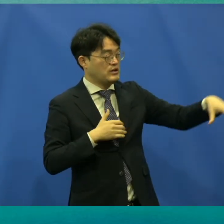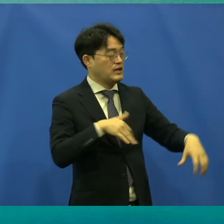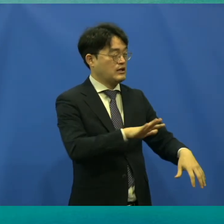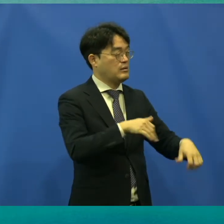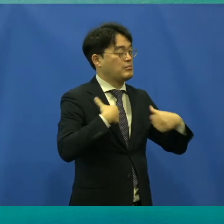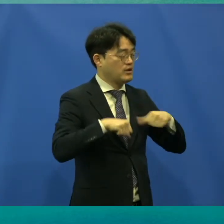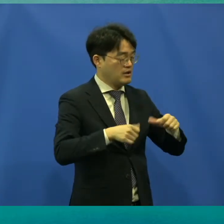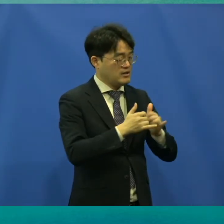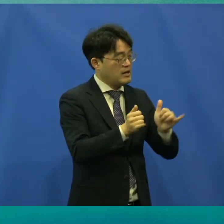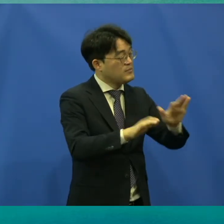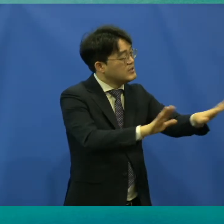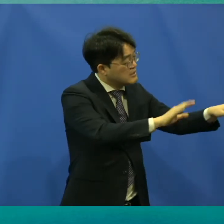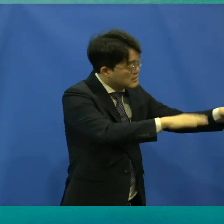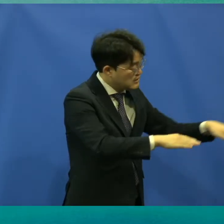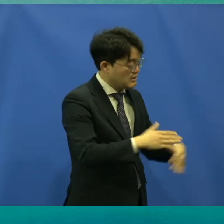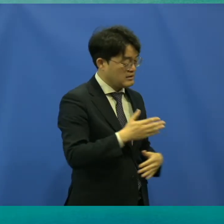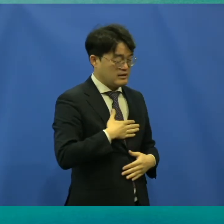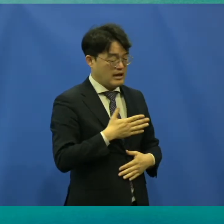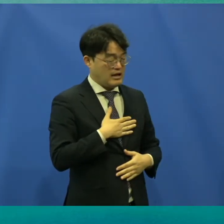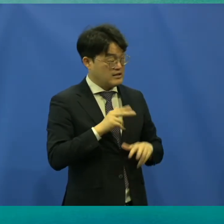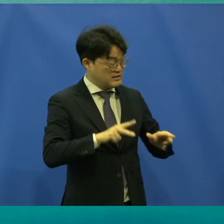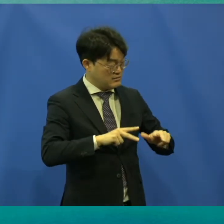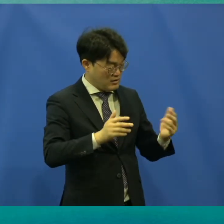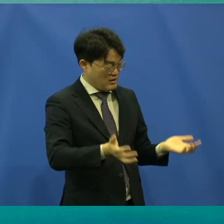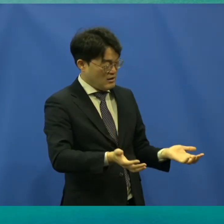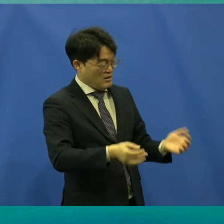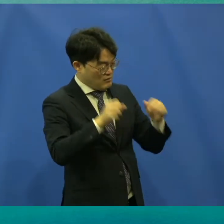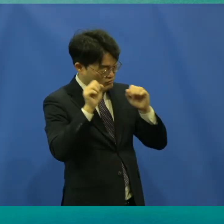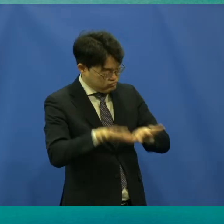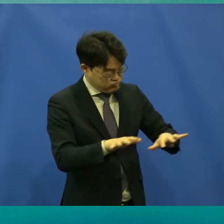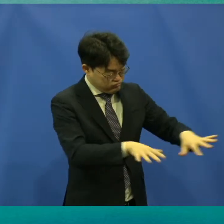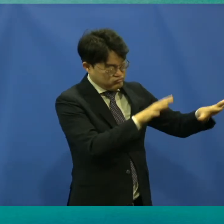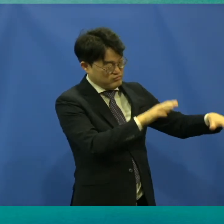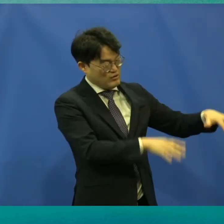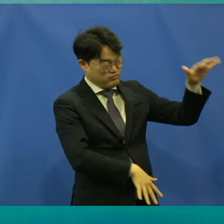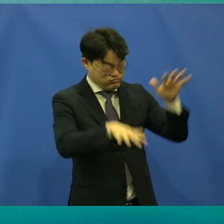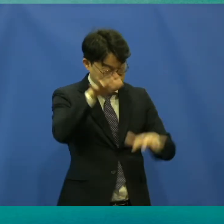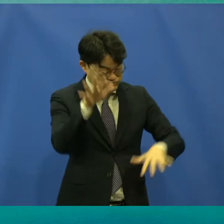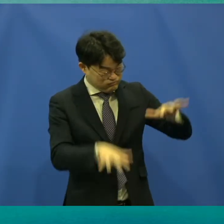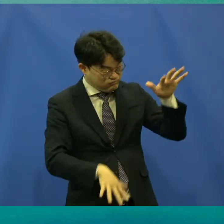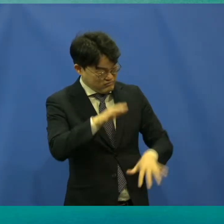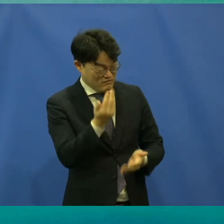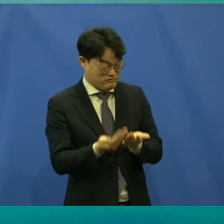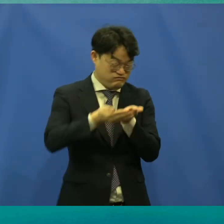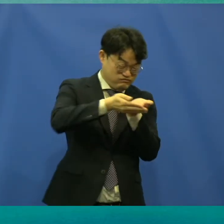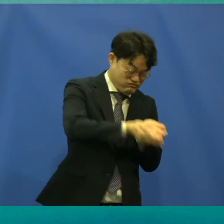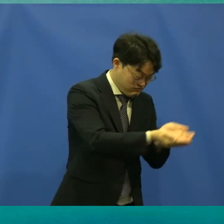자, 풍랑이는 바다에 던져지는 것은 죽음입니다. 더 이상 살고자 집착하지 않습니다.